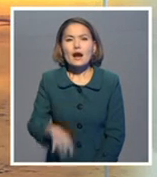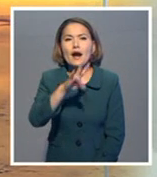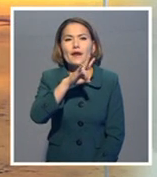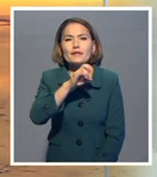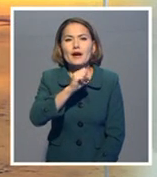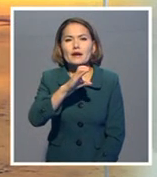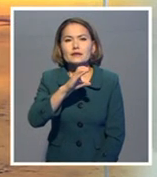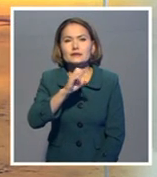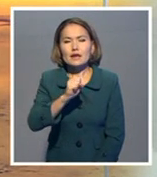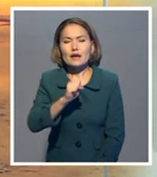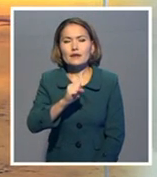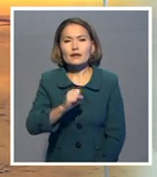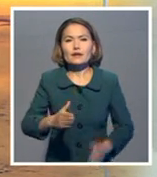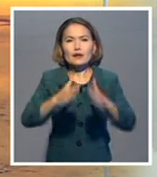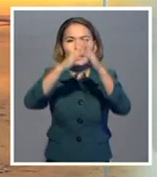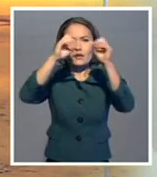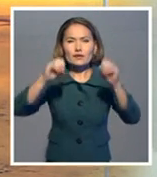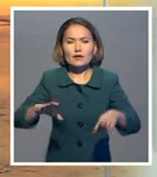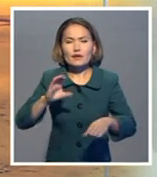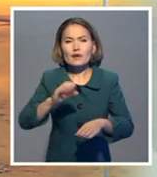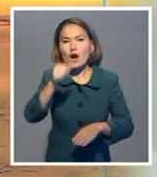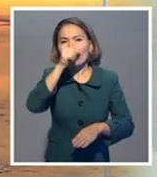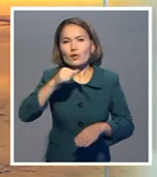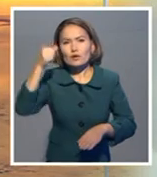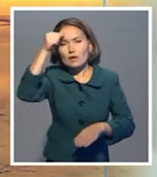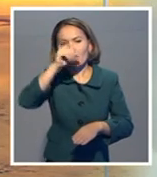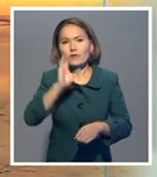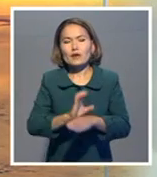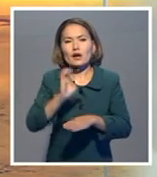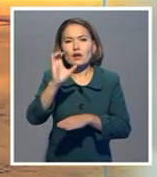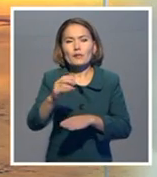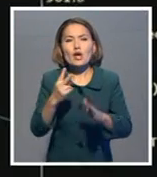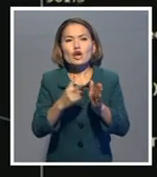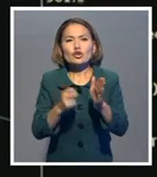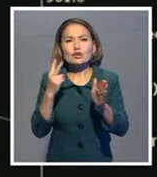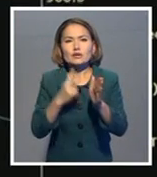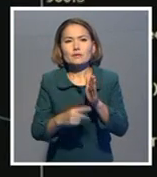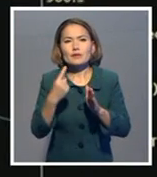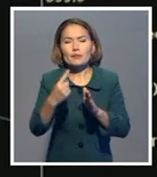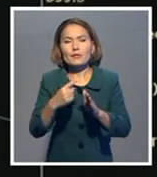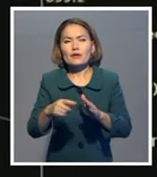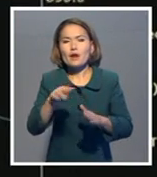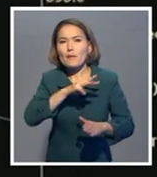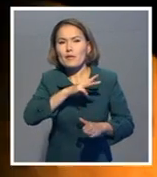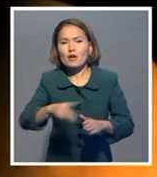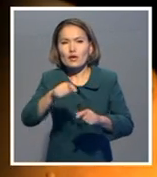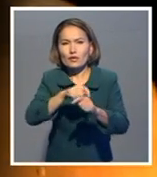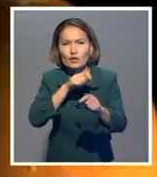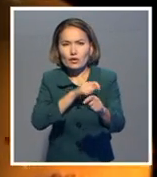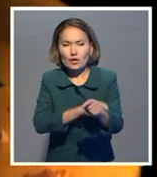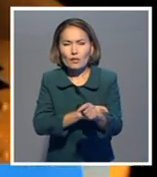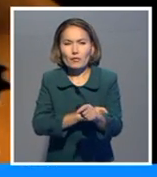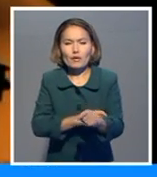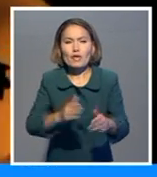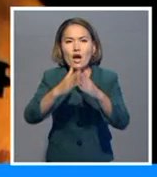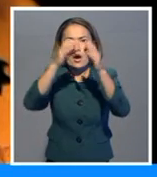НАСА-ның былтыр ұшырған Мэйвен зонды Марсқа жетті. Аппарат 10 айдың ішінде 771 миллион шақырым қашықтықты ұшып өткен. Енді ол қызыл